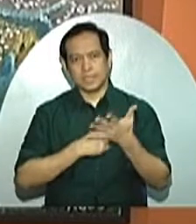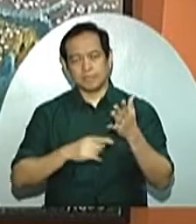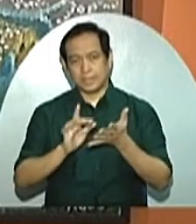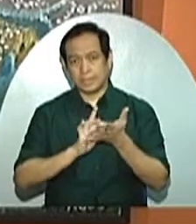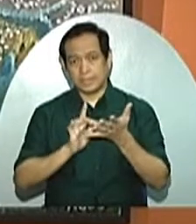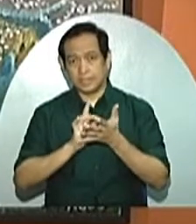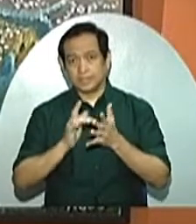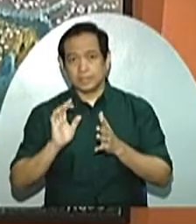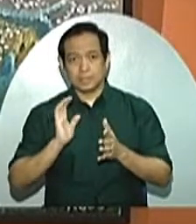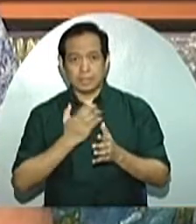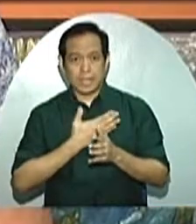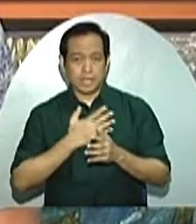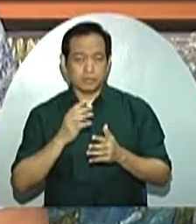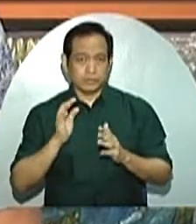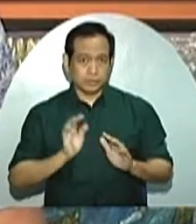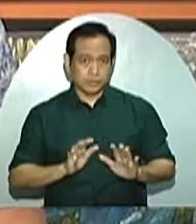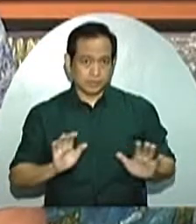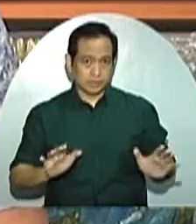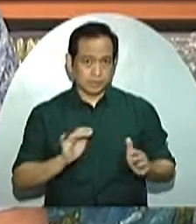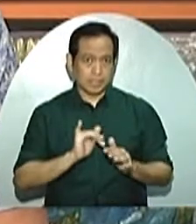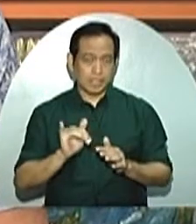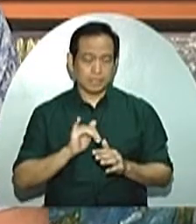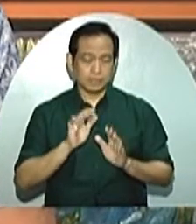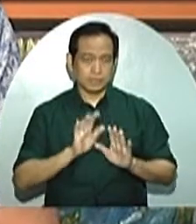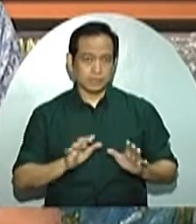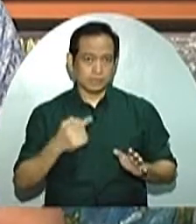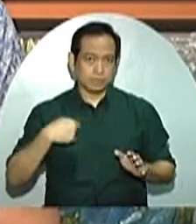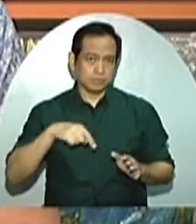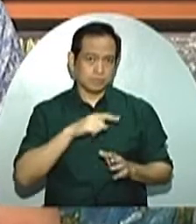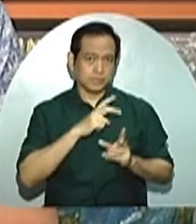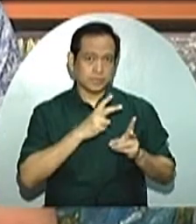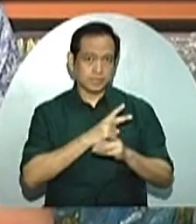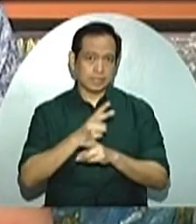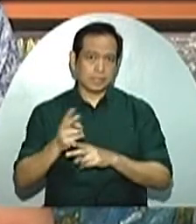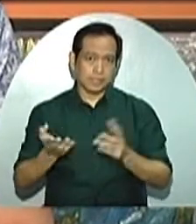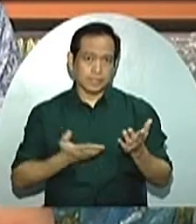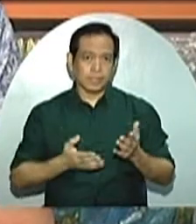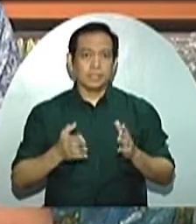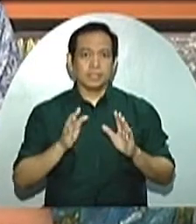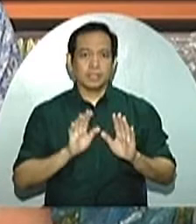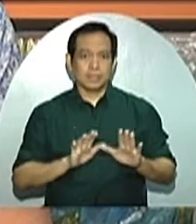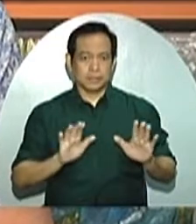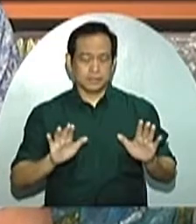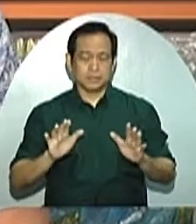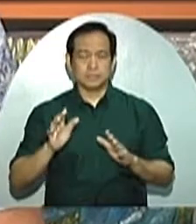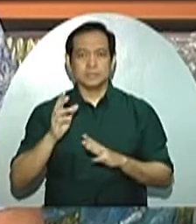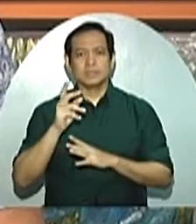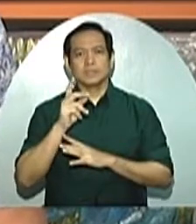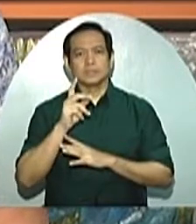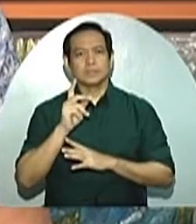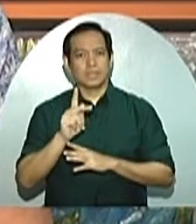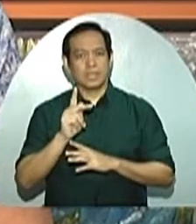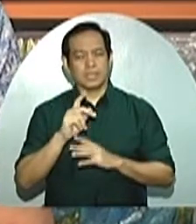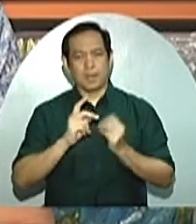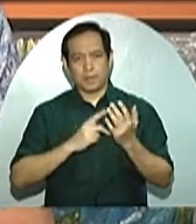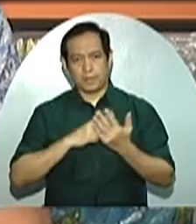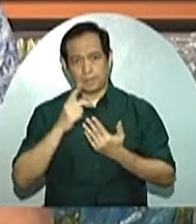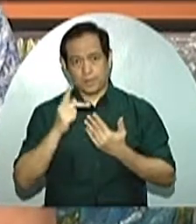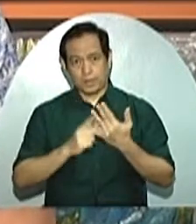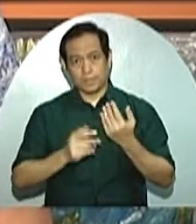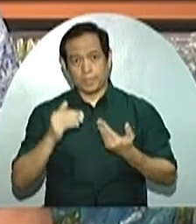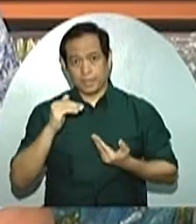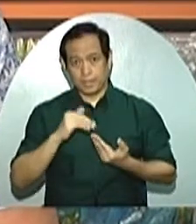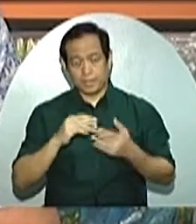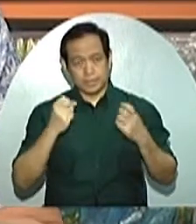pagpapagamot sa ating mga anak. Tulad ng mga batang aming inaalagaan dito sa ating Batang K program, marami